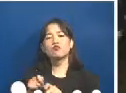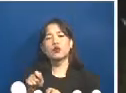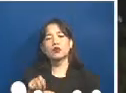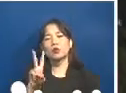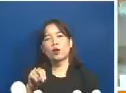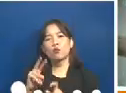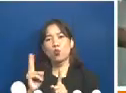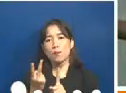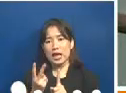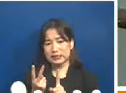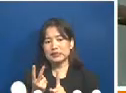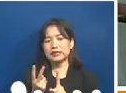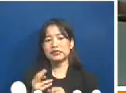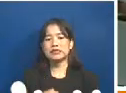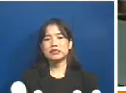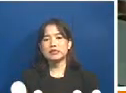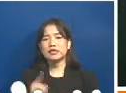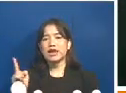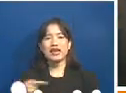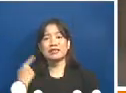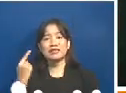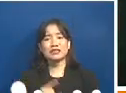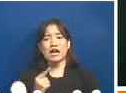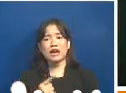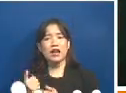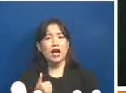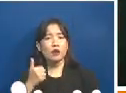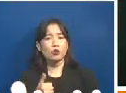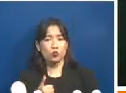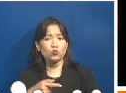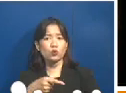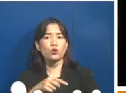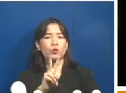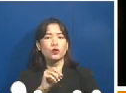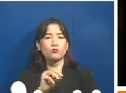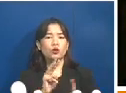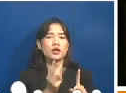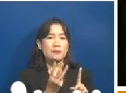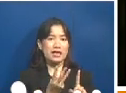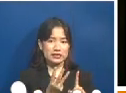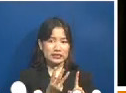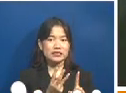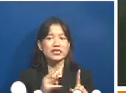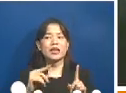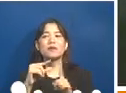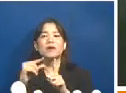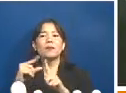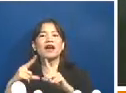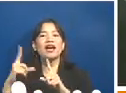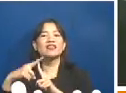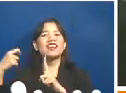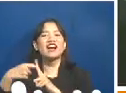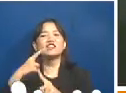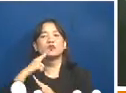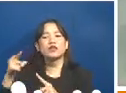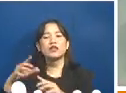2012, dari Kejaksaan Agung yang 2013 PPATK sudah berkirim surat ke